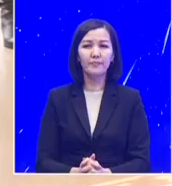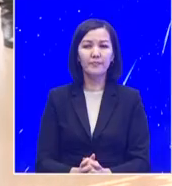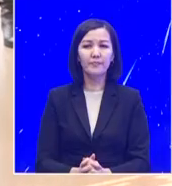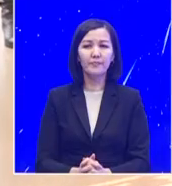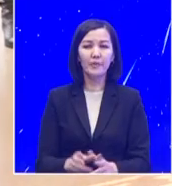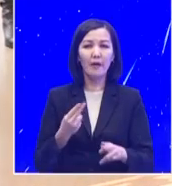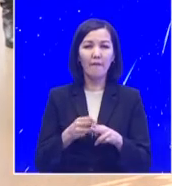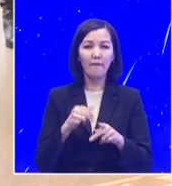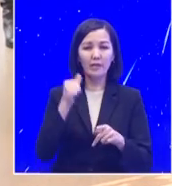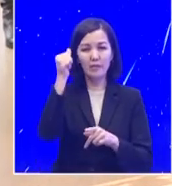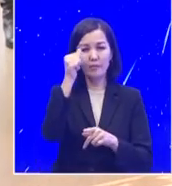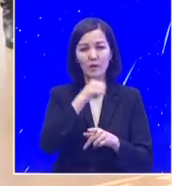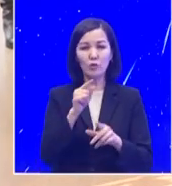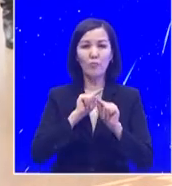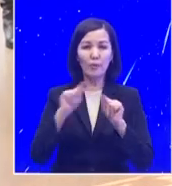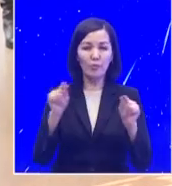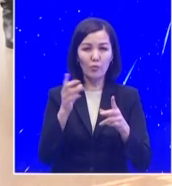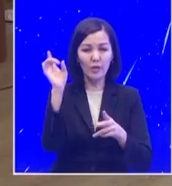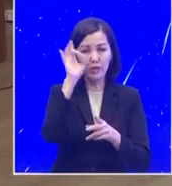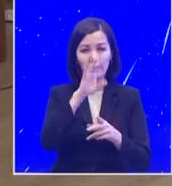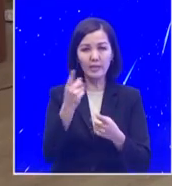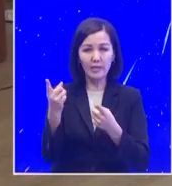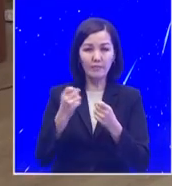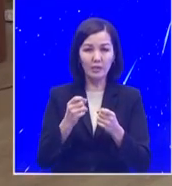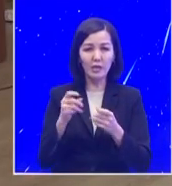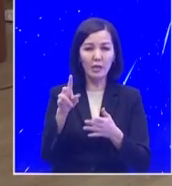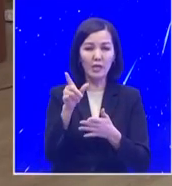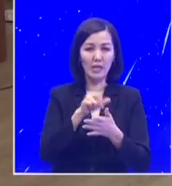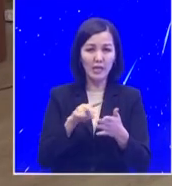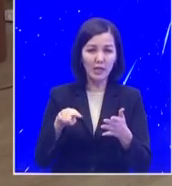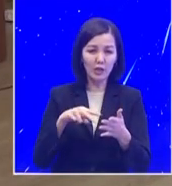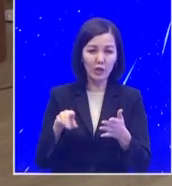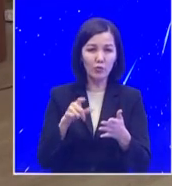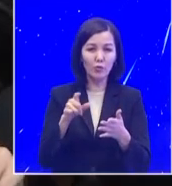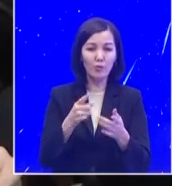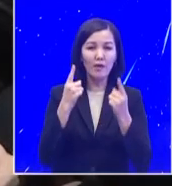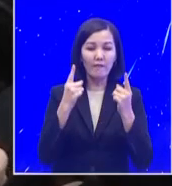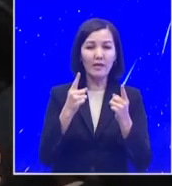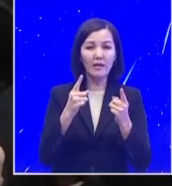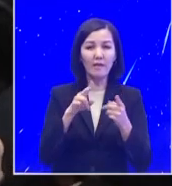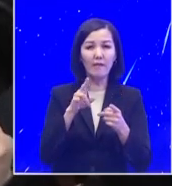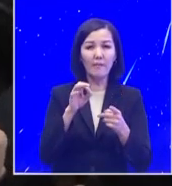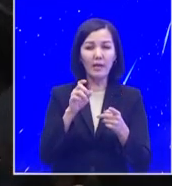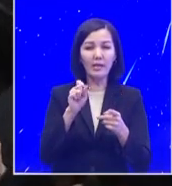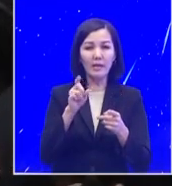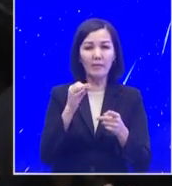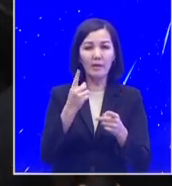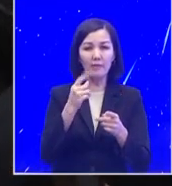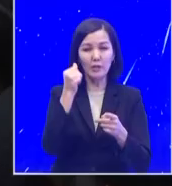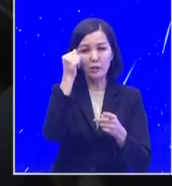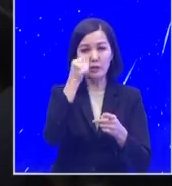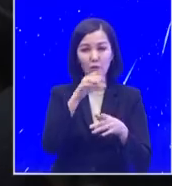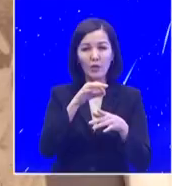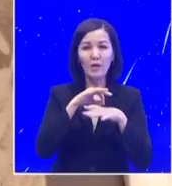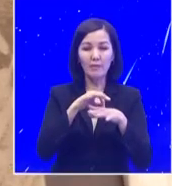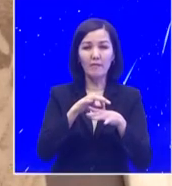В этом году в целях популяризации и приобщения молодежи к литературному наследию великого казахского поэта в течение года будут проводиться